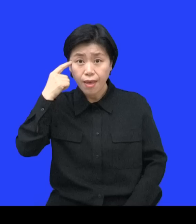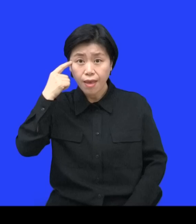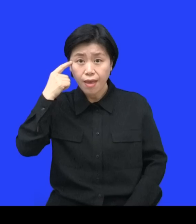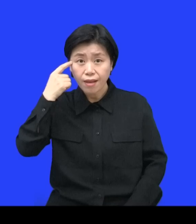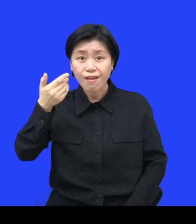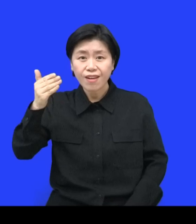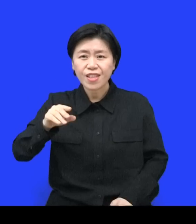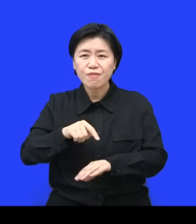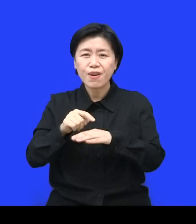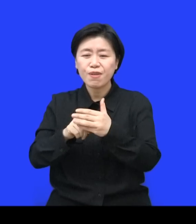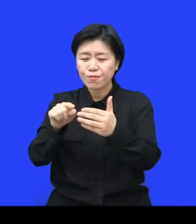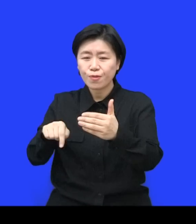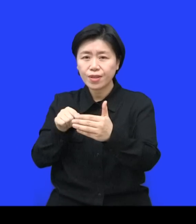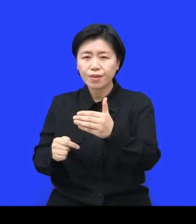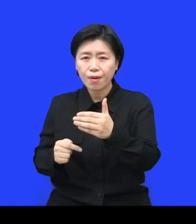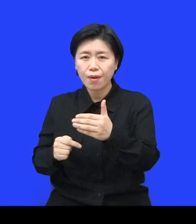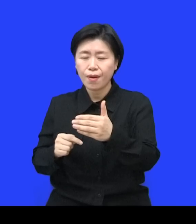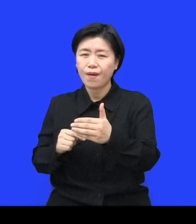했지?